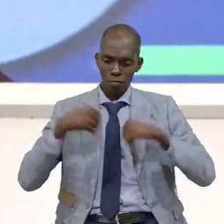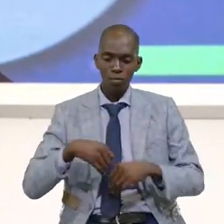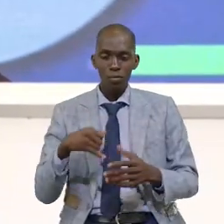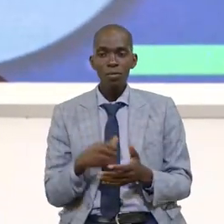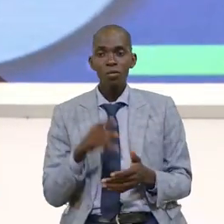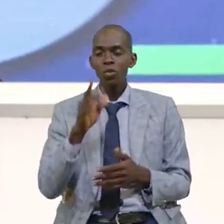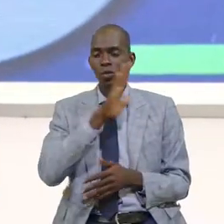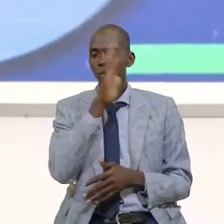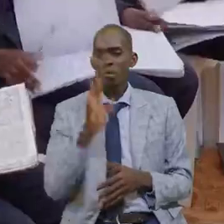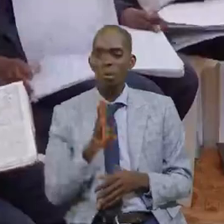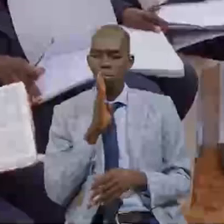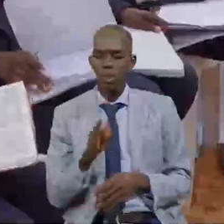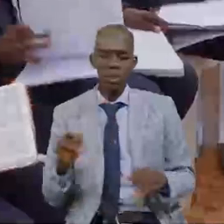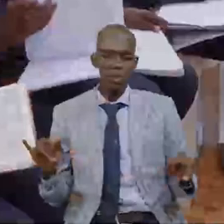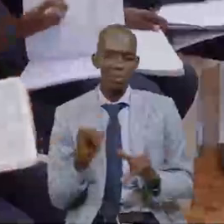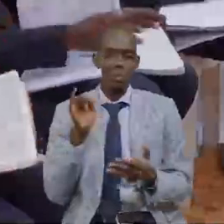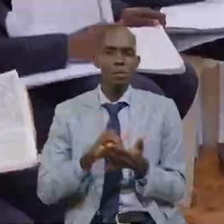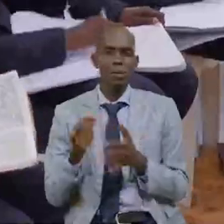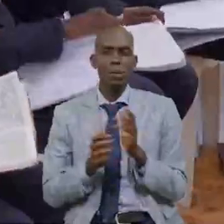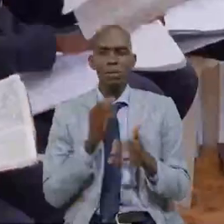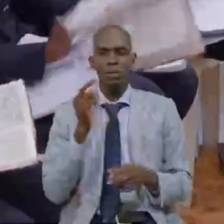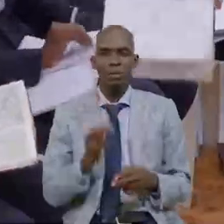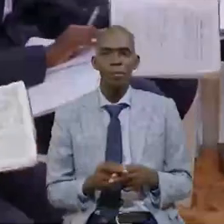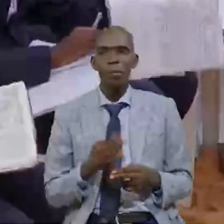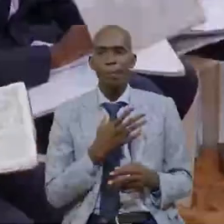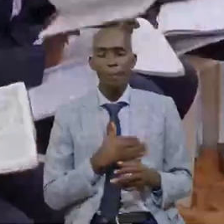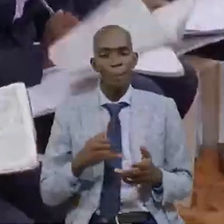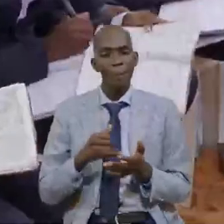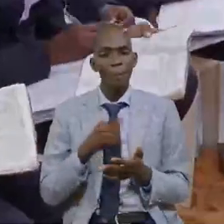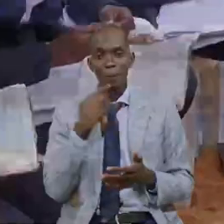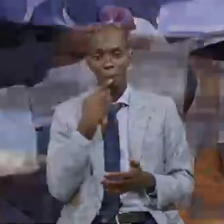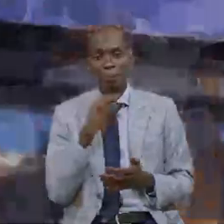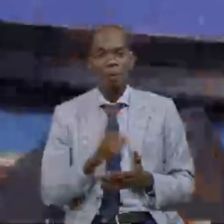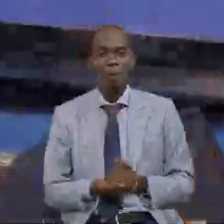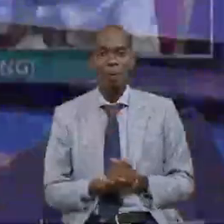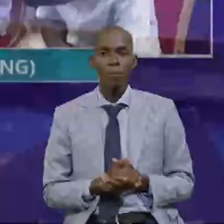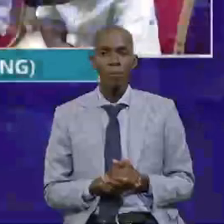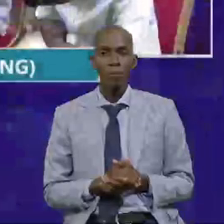Revêt-la, tu ne seras plus jamais la même au nom de Jésus. Alors il dit,